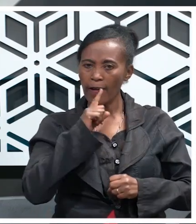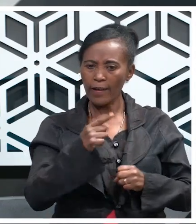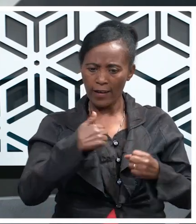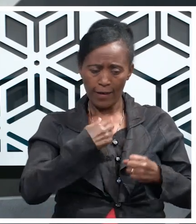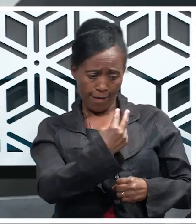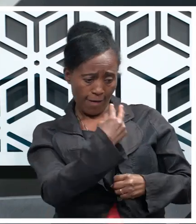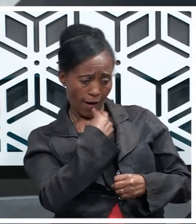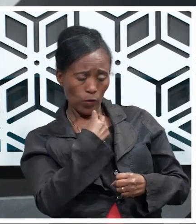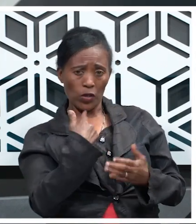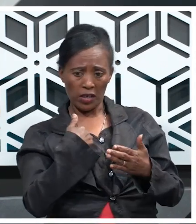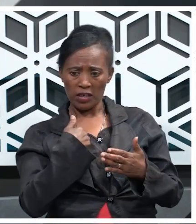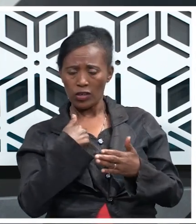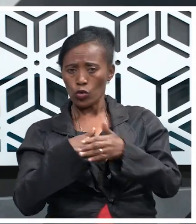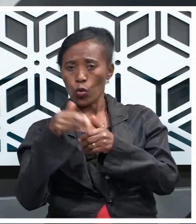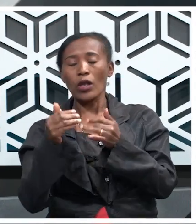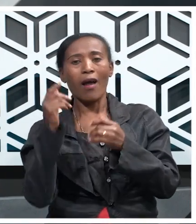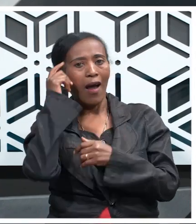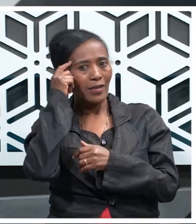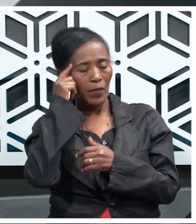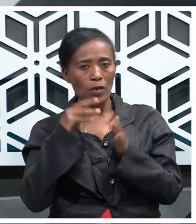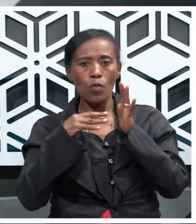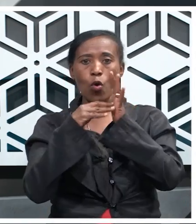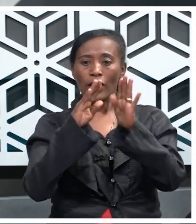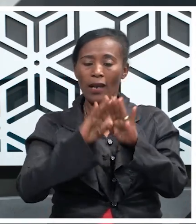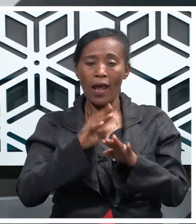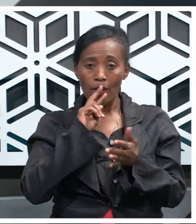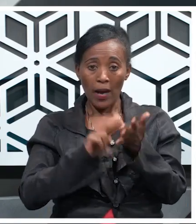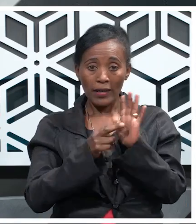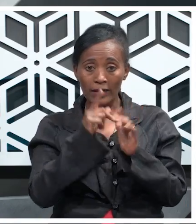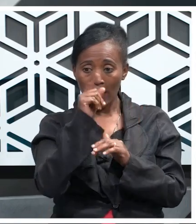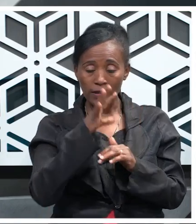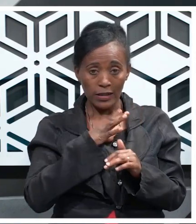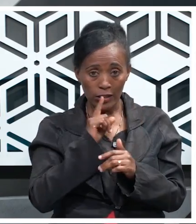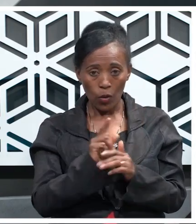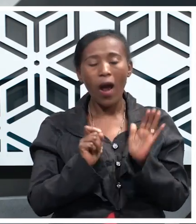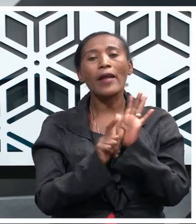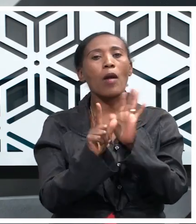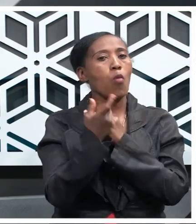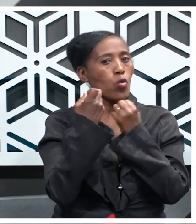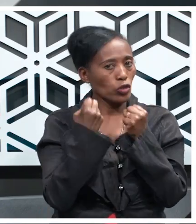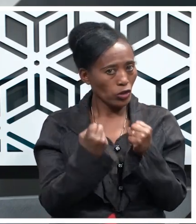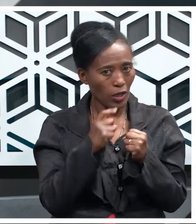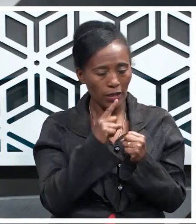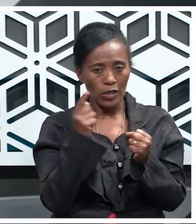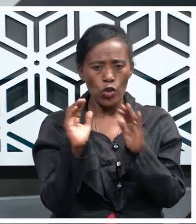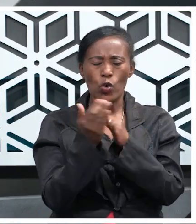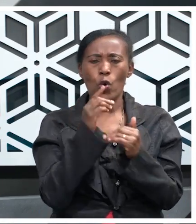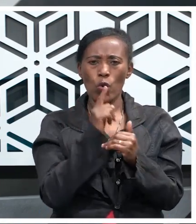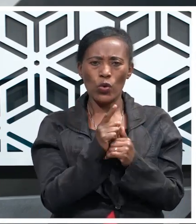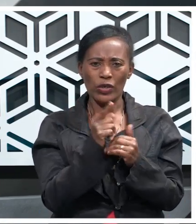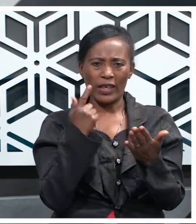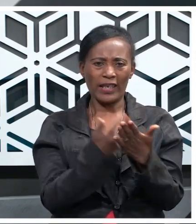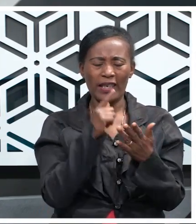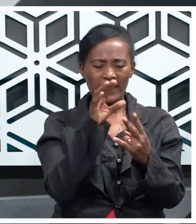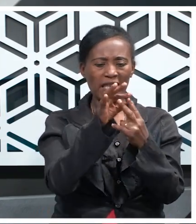እኔ በእኔን ካዩ ኤኒዋን ይወጣል ብዬ ነው የማስበው። እና ሞዴል ለእኔ ማለት ለአንድ ሰው አርአያ መሆን ማለት ነው እንጂ